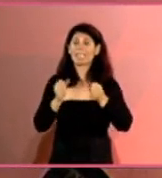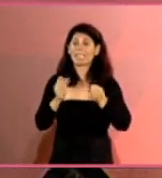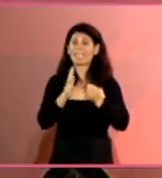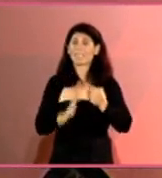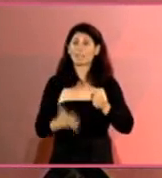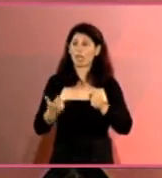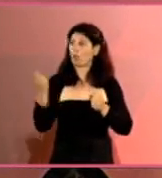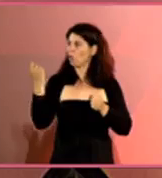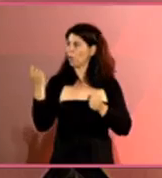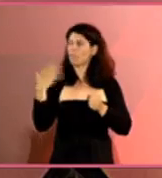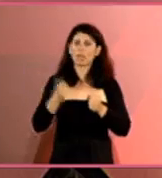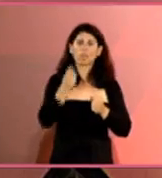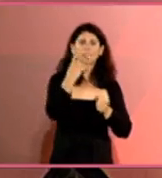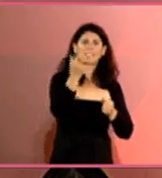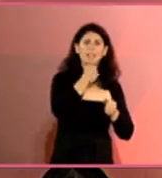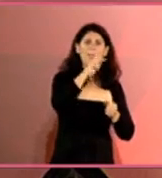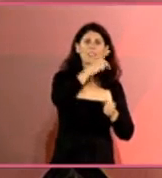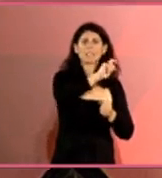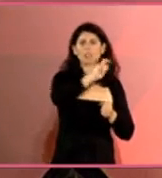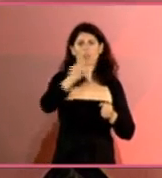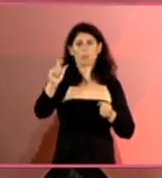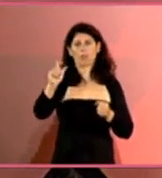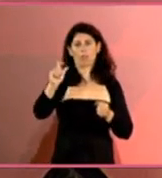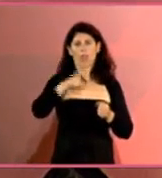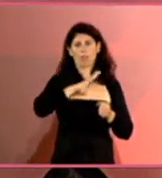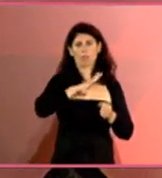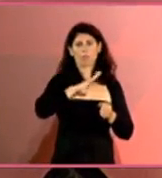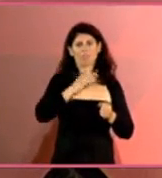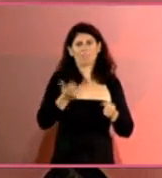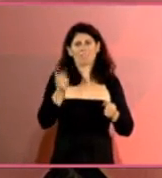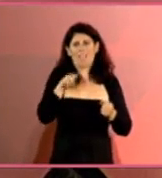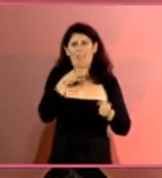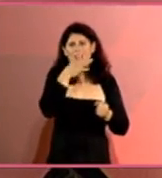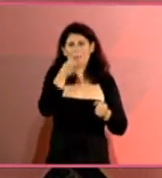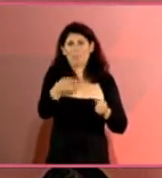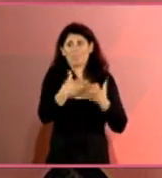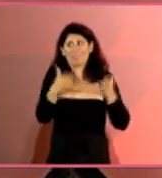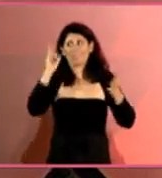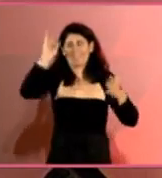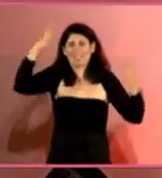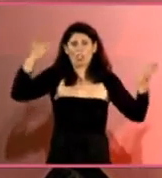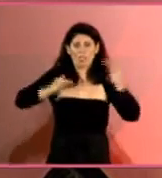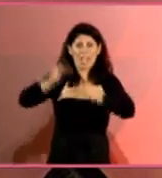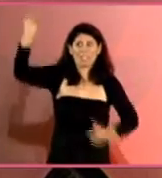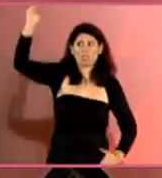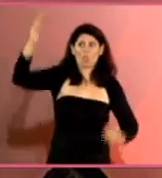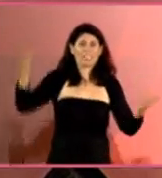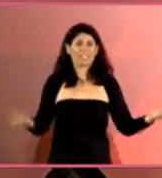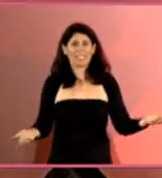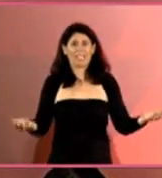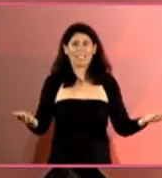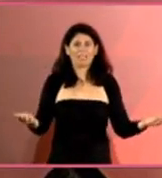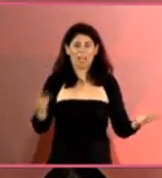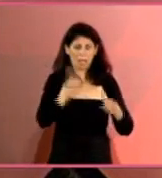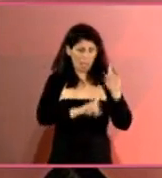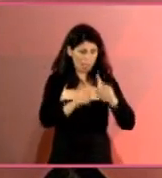όσα χρήματα έχουν 4,5 δισεκατομμύρια. Τι άλλο να πεις για αυτή την τερατώδη ανισότητα? Κάποιοι να πεθαίνουν